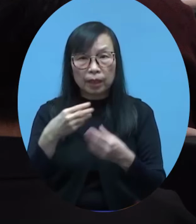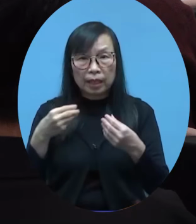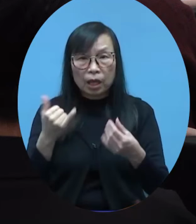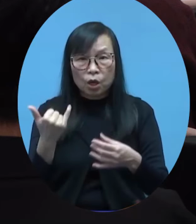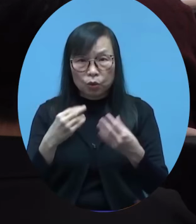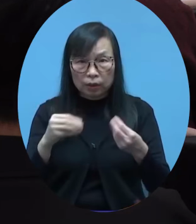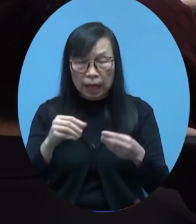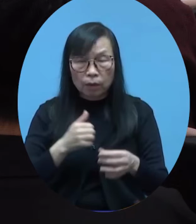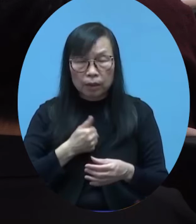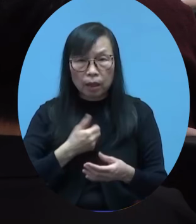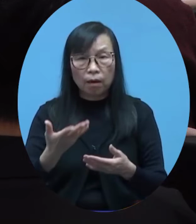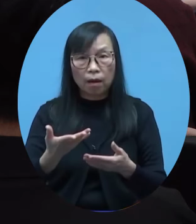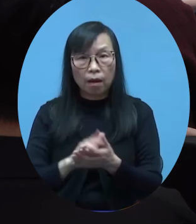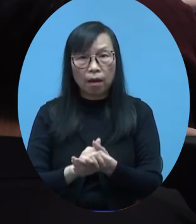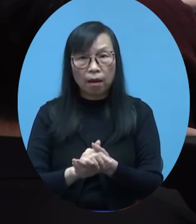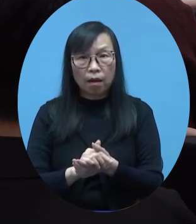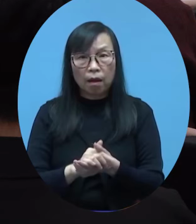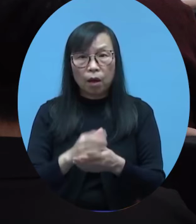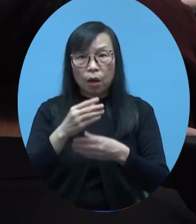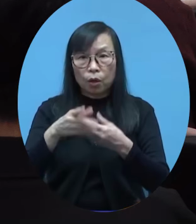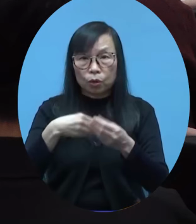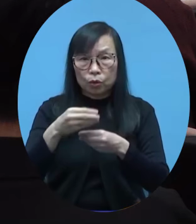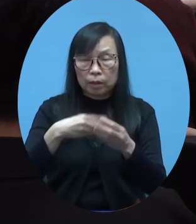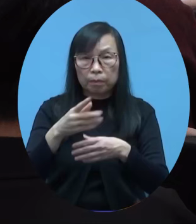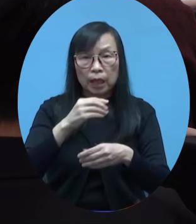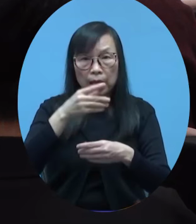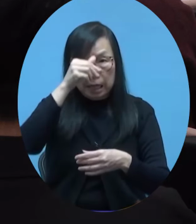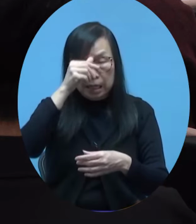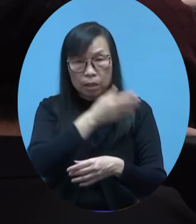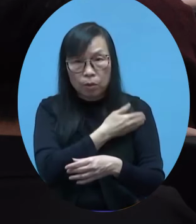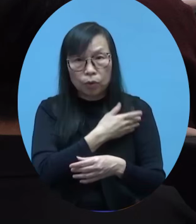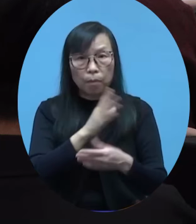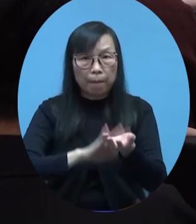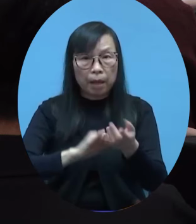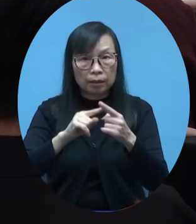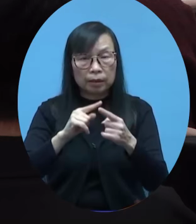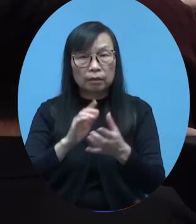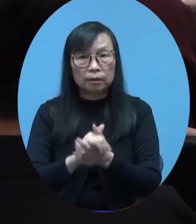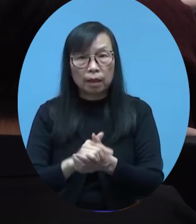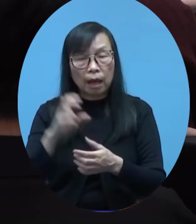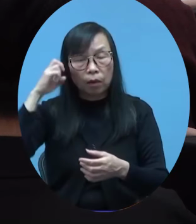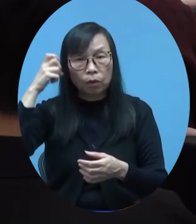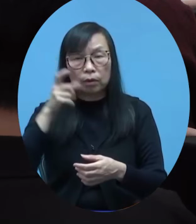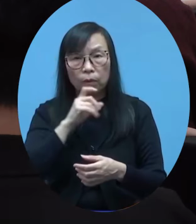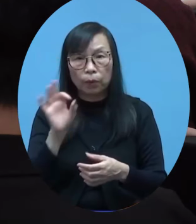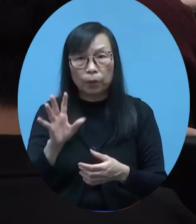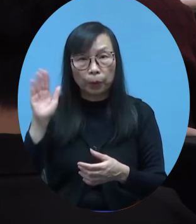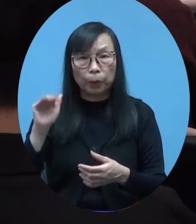爆發咧，其實都可能全院嗰個醫護或者係一啲病人去做檢測啦。醫管局會唔會考慮咧？唔該。